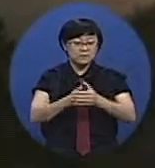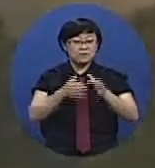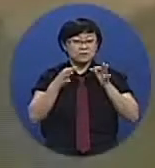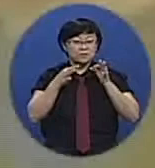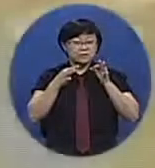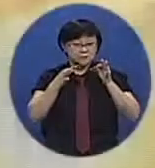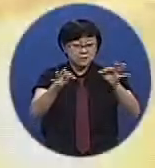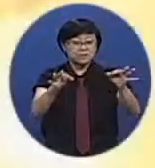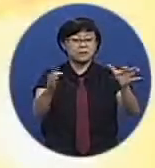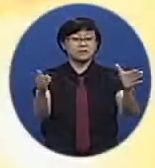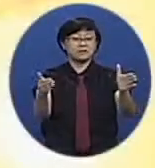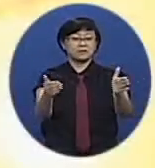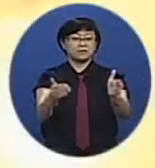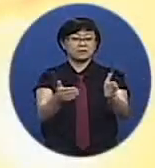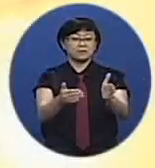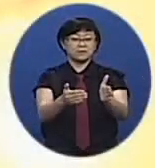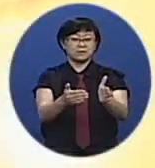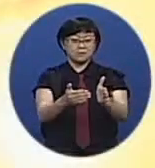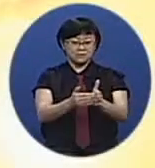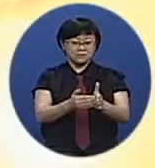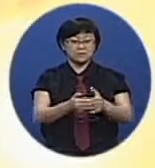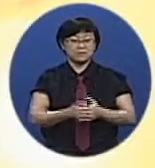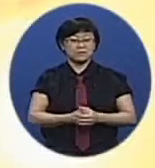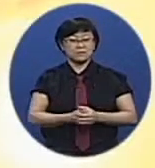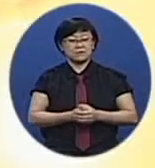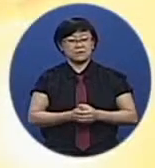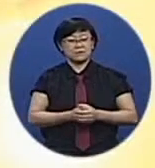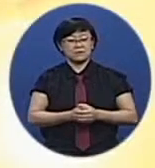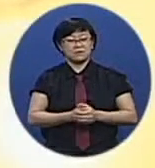울었어 손이